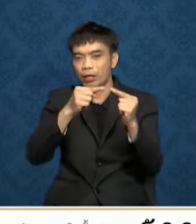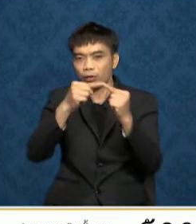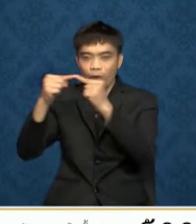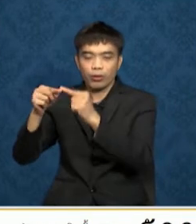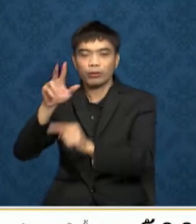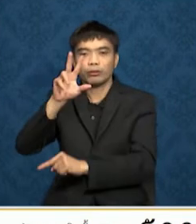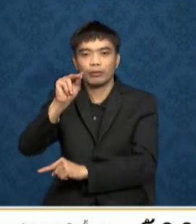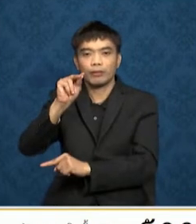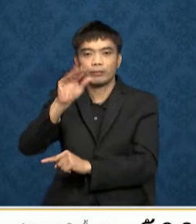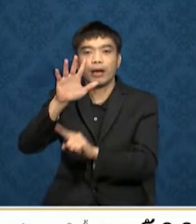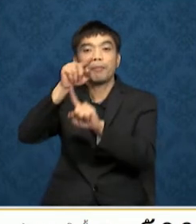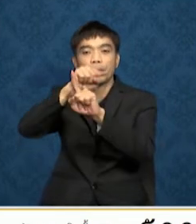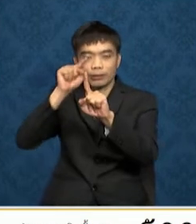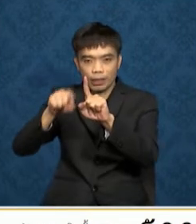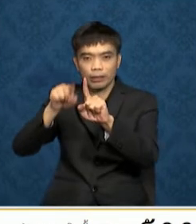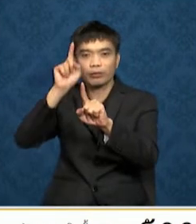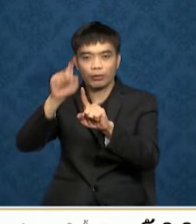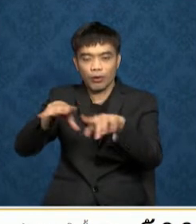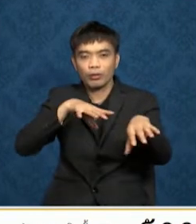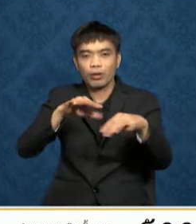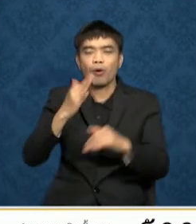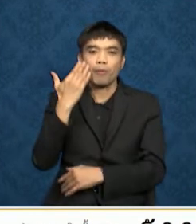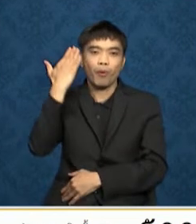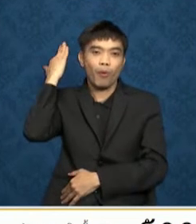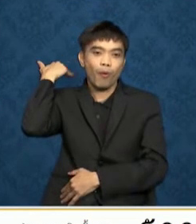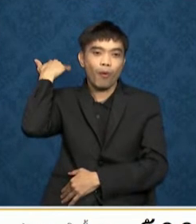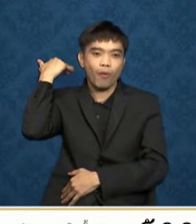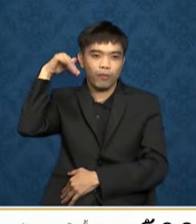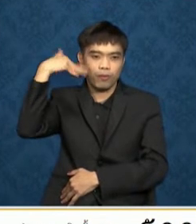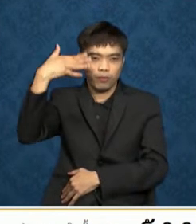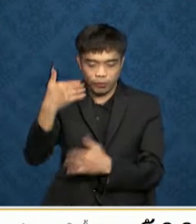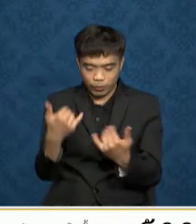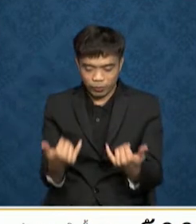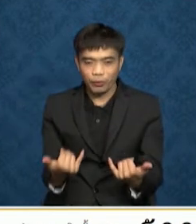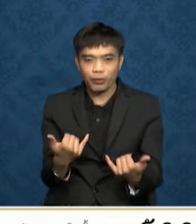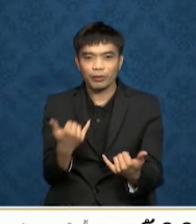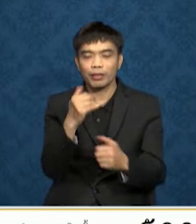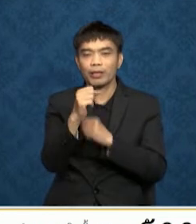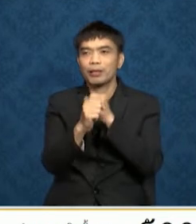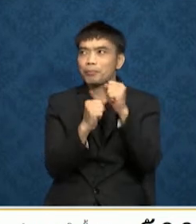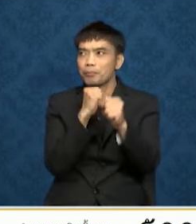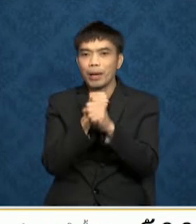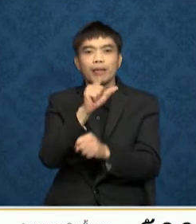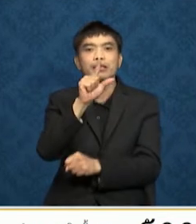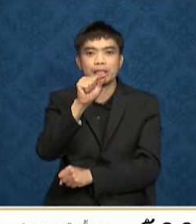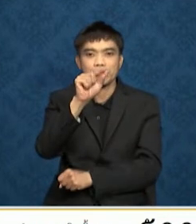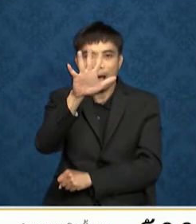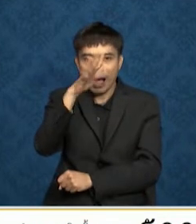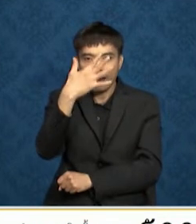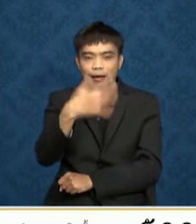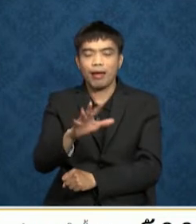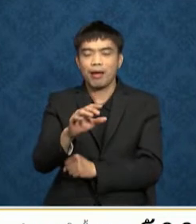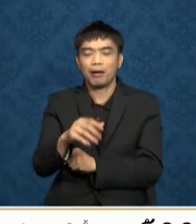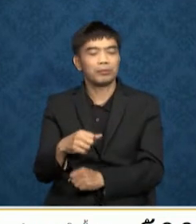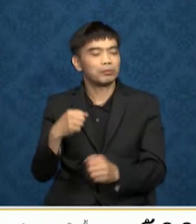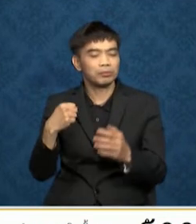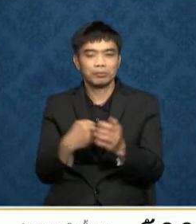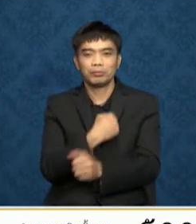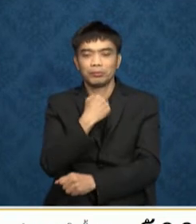ประธานครับจากวันนั้นมาถึงวันนี้เดินทางมาแล้ว25ปีที่น่า